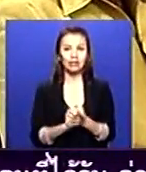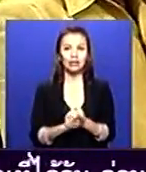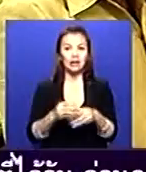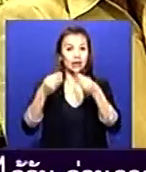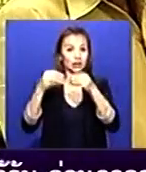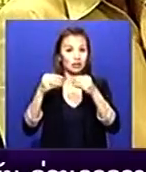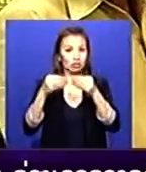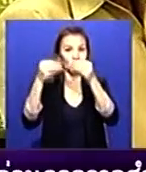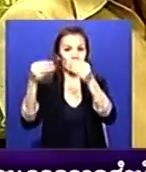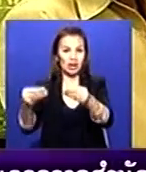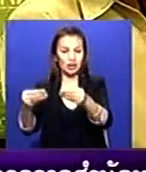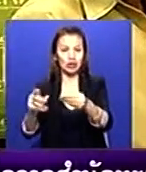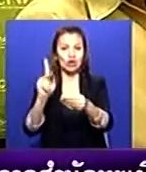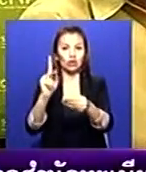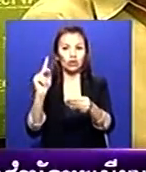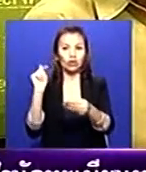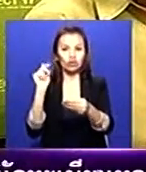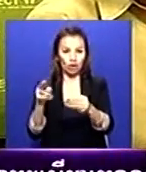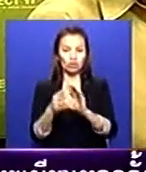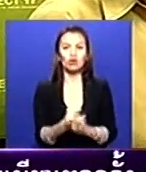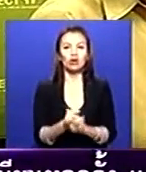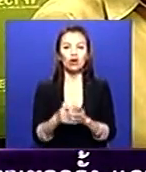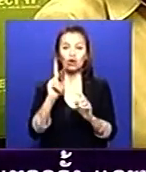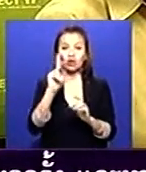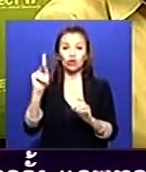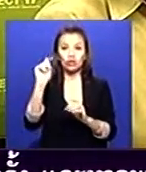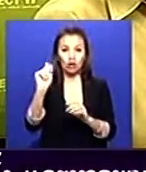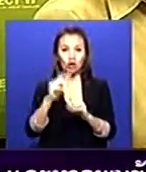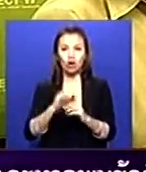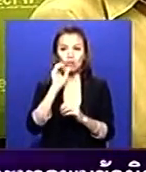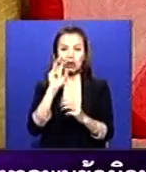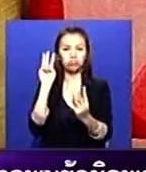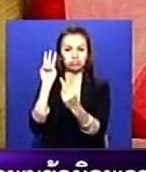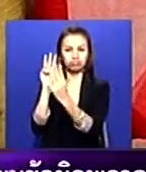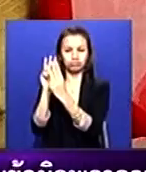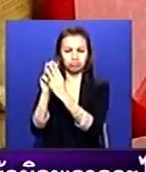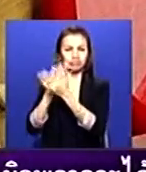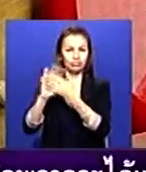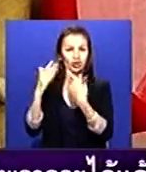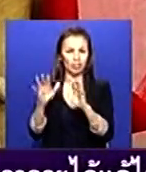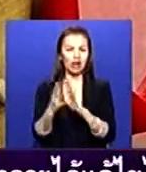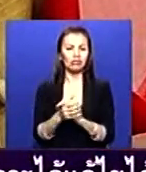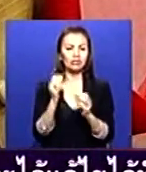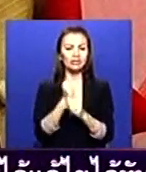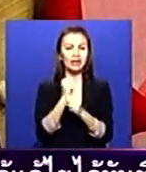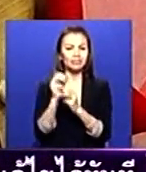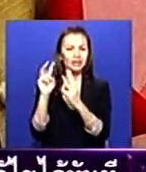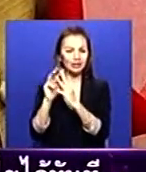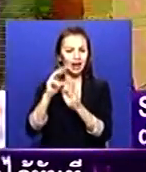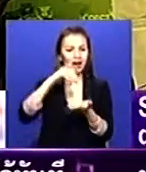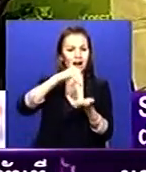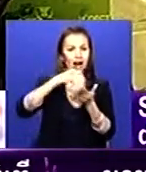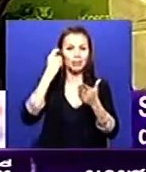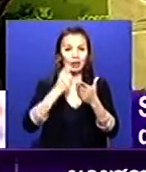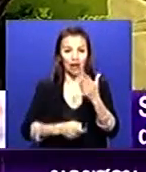กต.ส่องตัวเองจากกรณีที่จัดให้ผู้สมัครกล่าวคำถวายสัตย์ปฏิญาณและพันธสัญญาเพื่อเป็นหลักประกันความโป